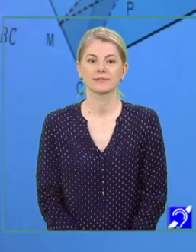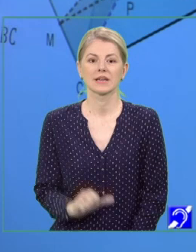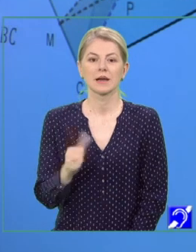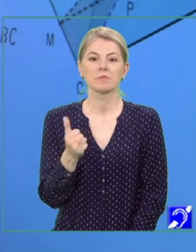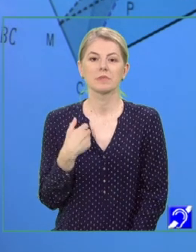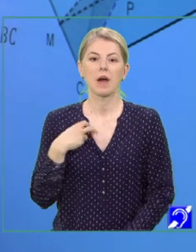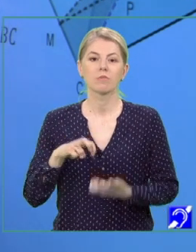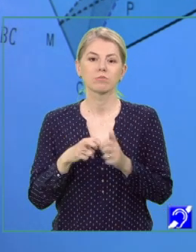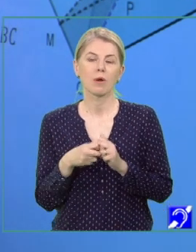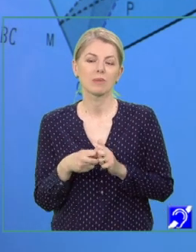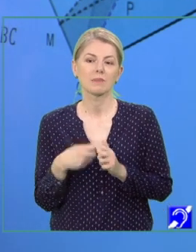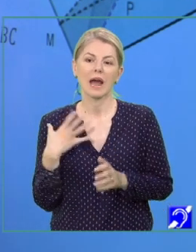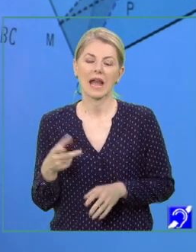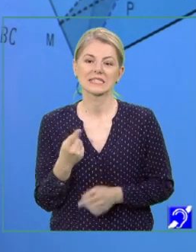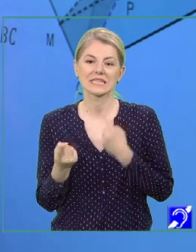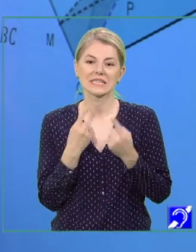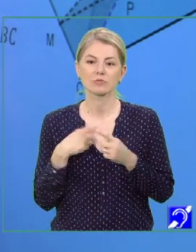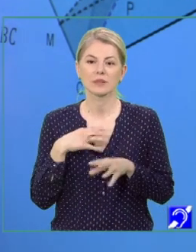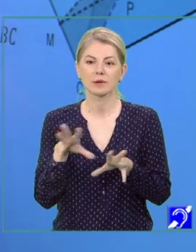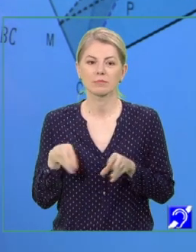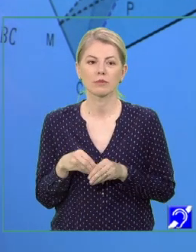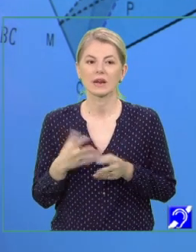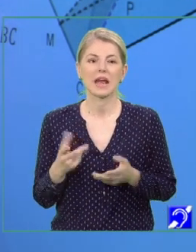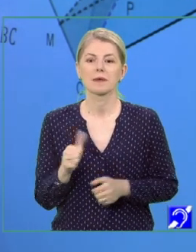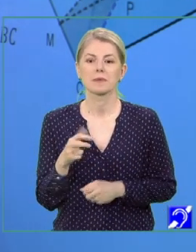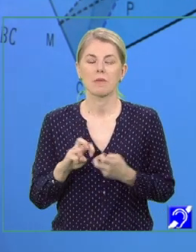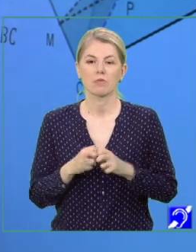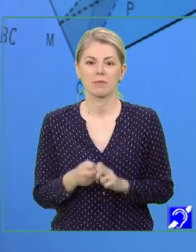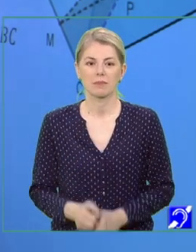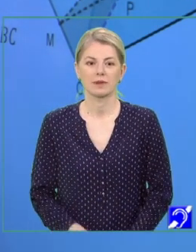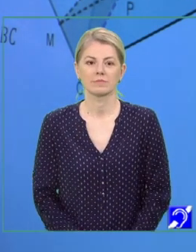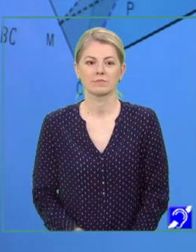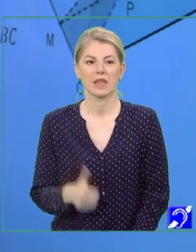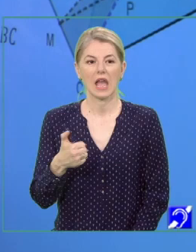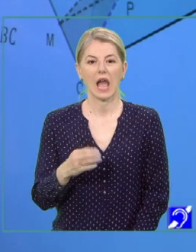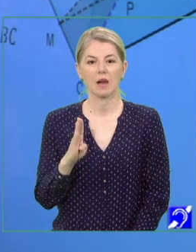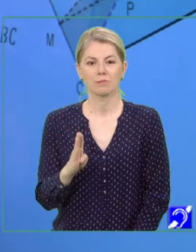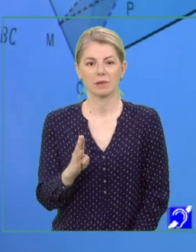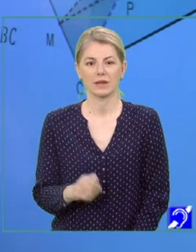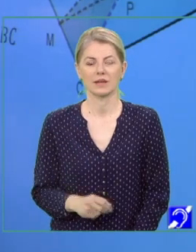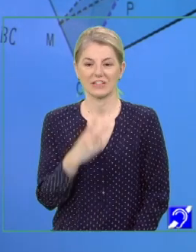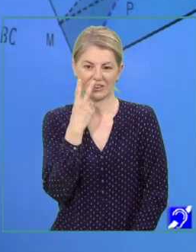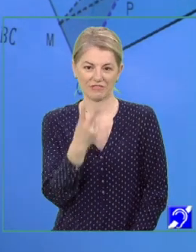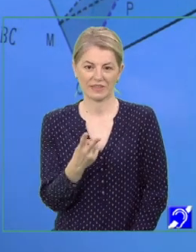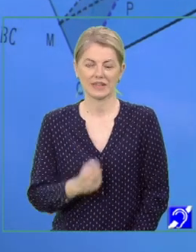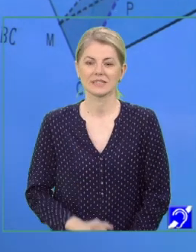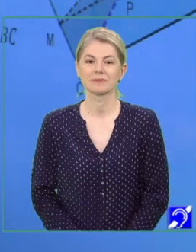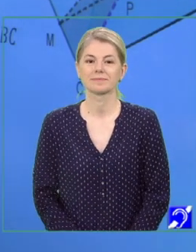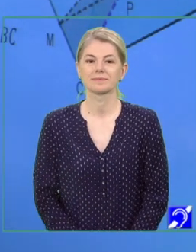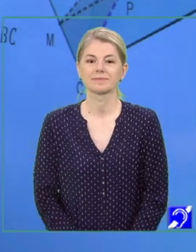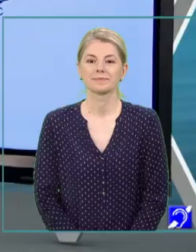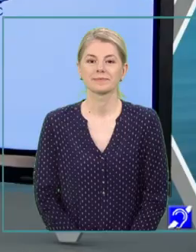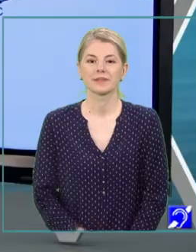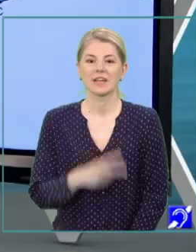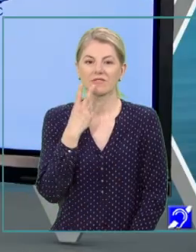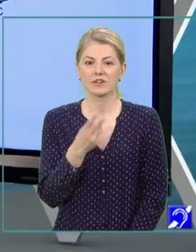noastră problemă, haideți să discutăm împreună. Care ar fi prima problemă? AB, îl vedeți pe AB, îl